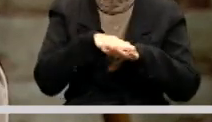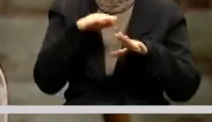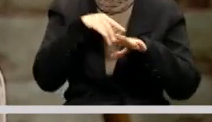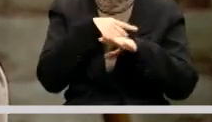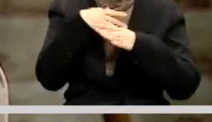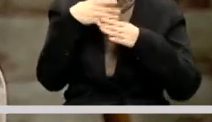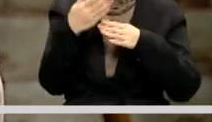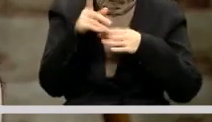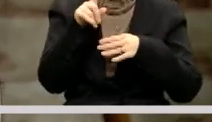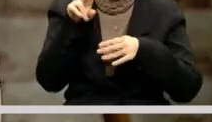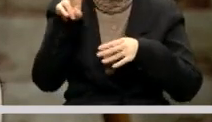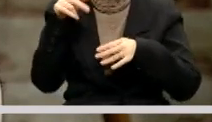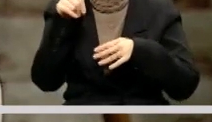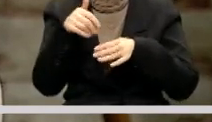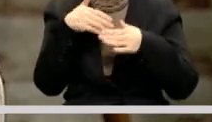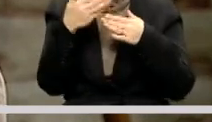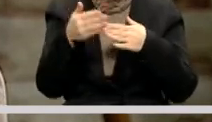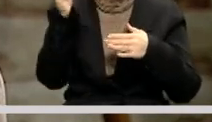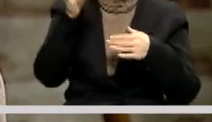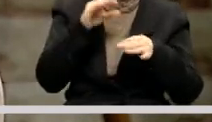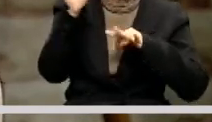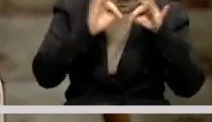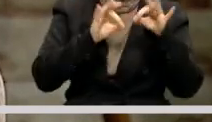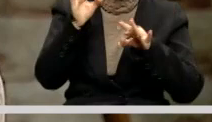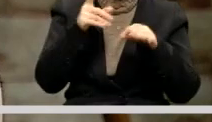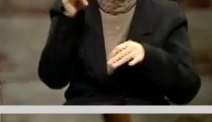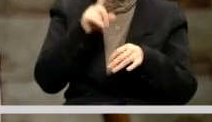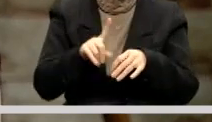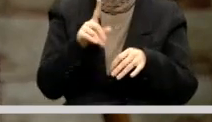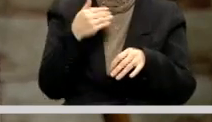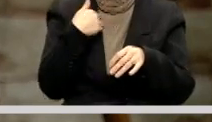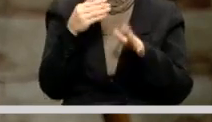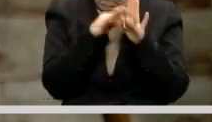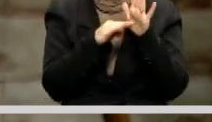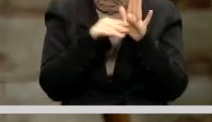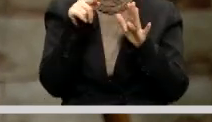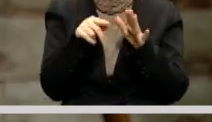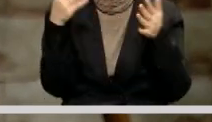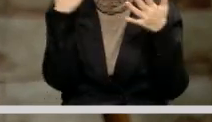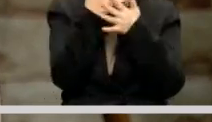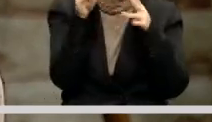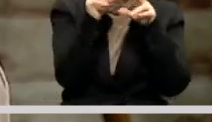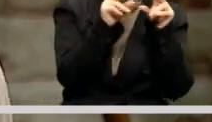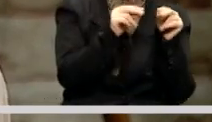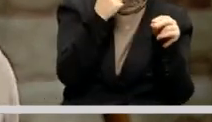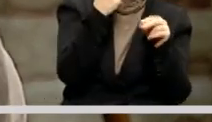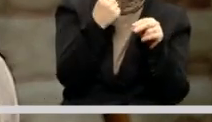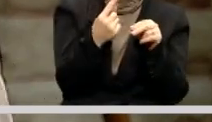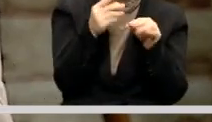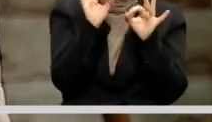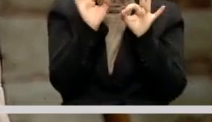ertesi gün veya birkaç gün sonra geliyorlar kontrole, şey diyor ya, ilk kez ben hayatımda bu gece uyudum. Çok iyi. O kadar net